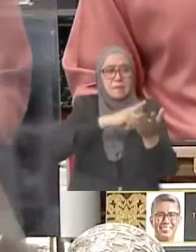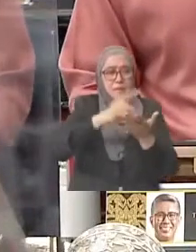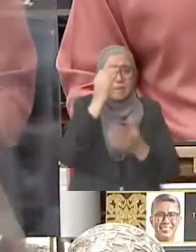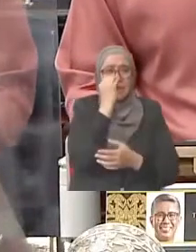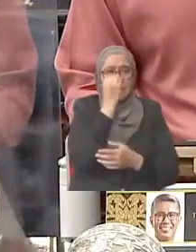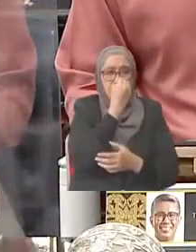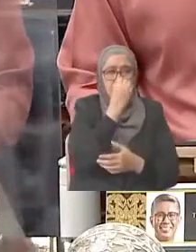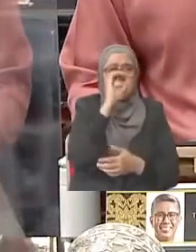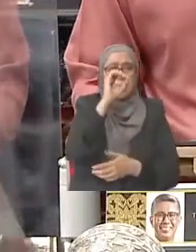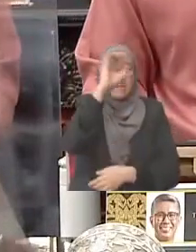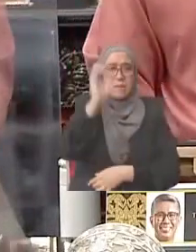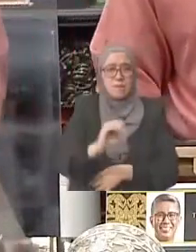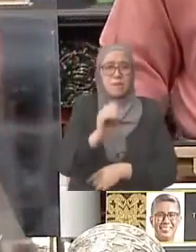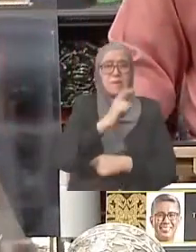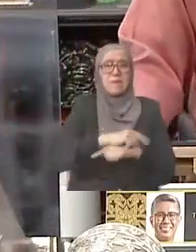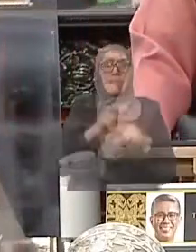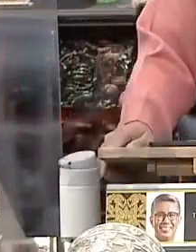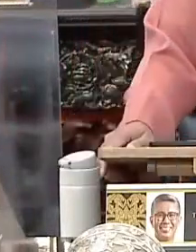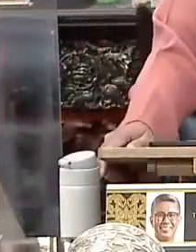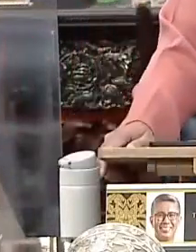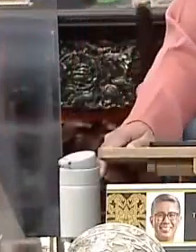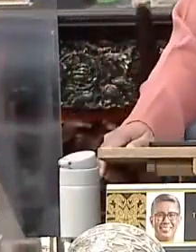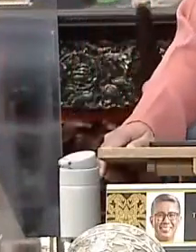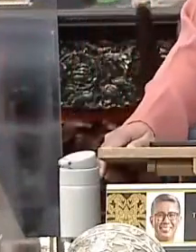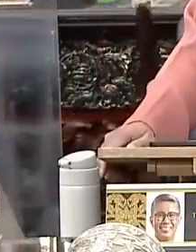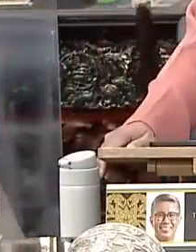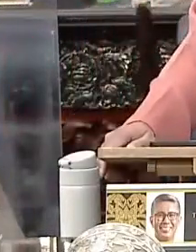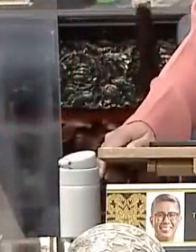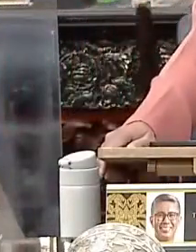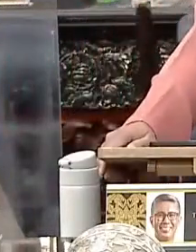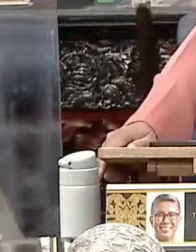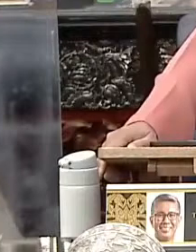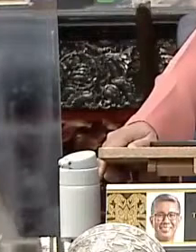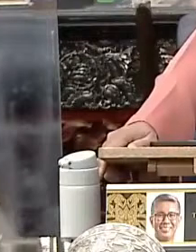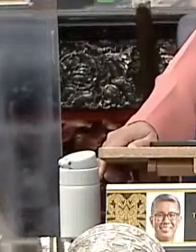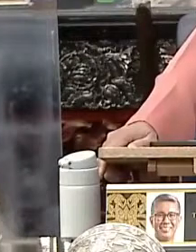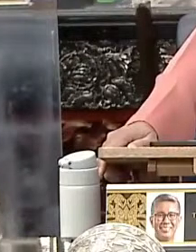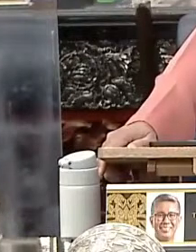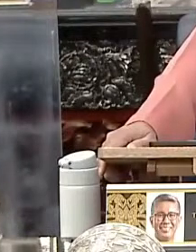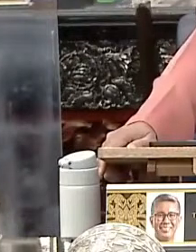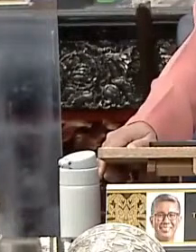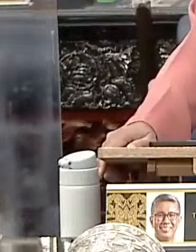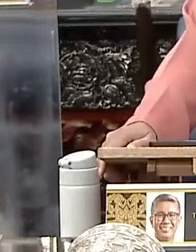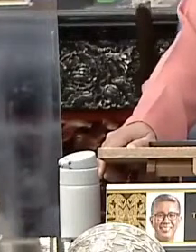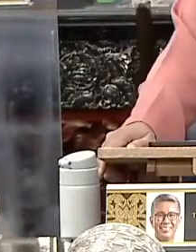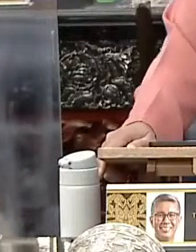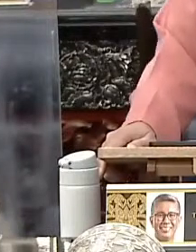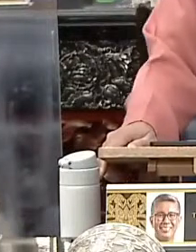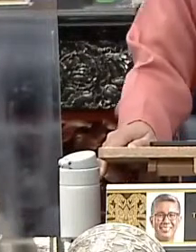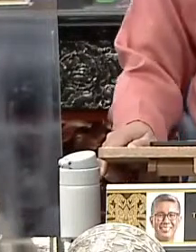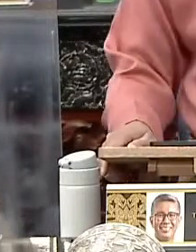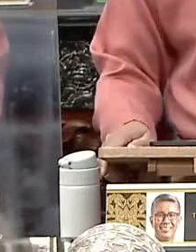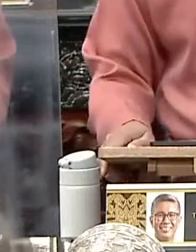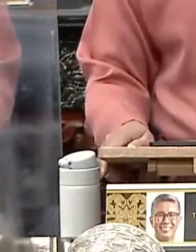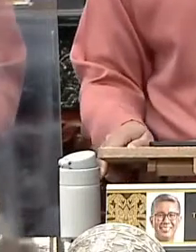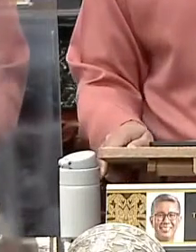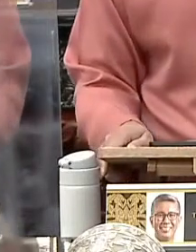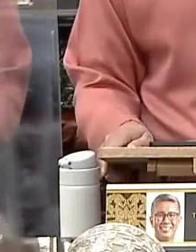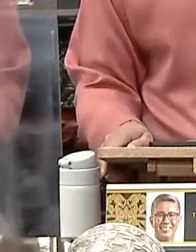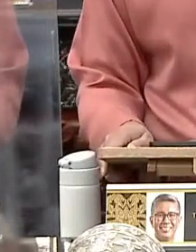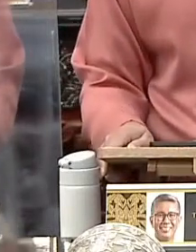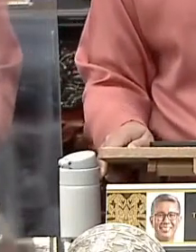mulut thorium selama 12 bulan dengan keutamaan diberikan kepada penjaga sektor informal dan Michael Selain itu